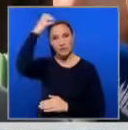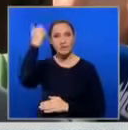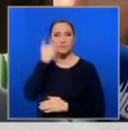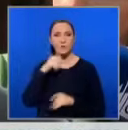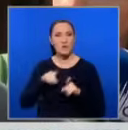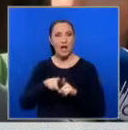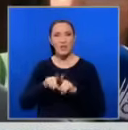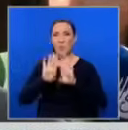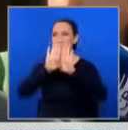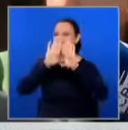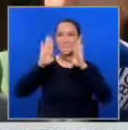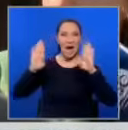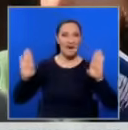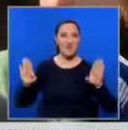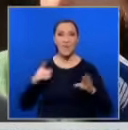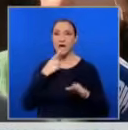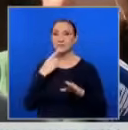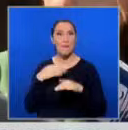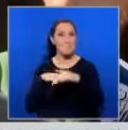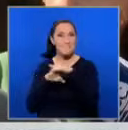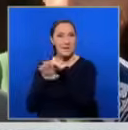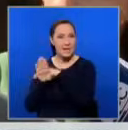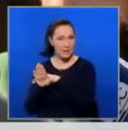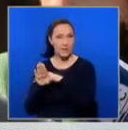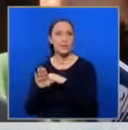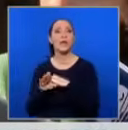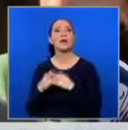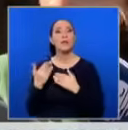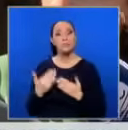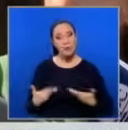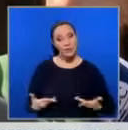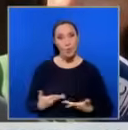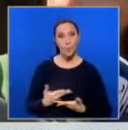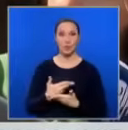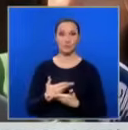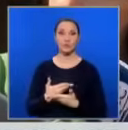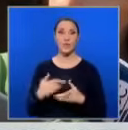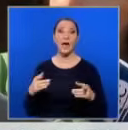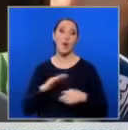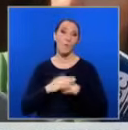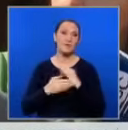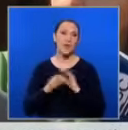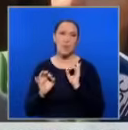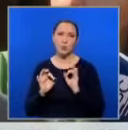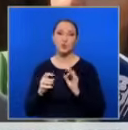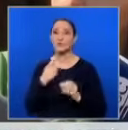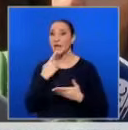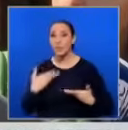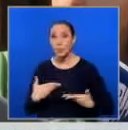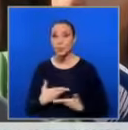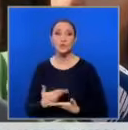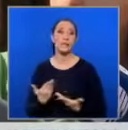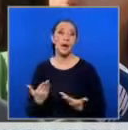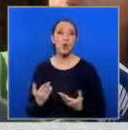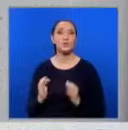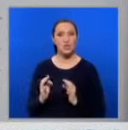като параван за прикритие изобщо на необходимостта и оправдание, по-точно за необходимостта от съществуване